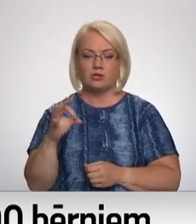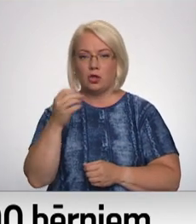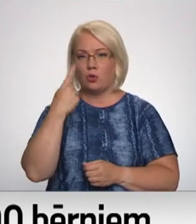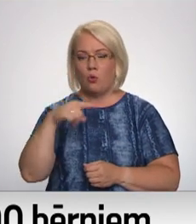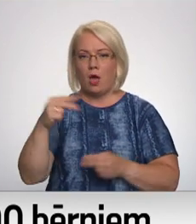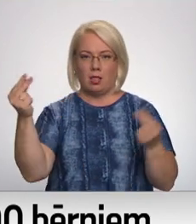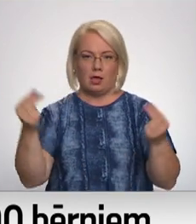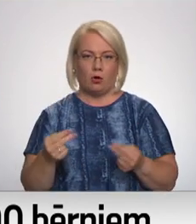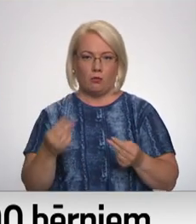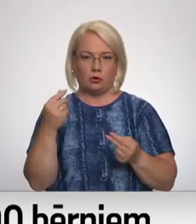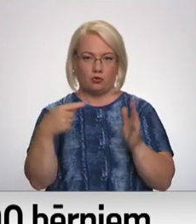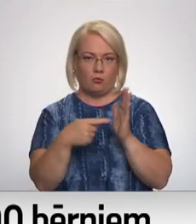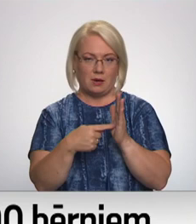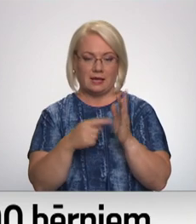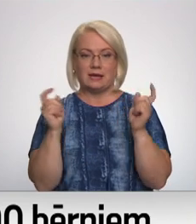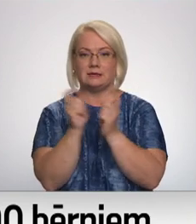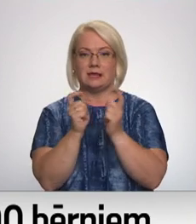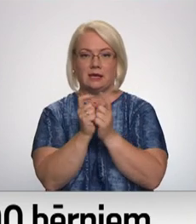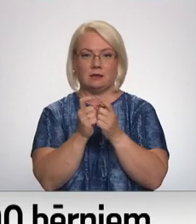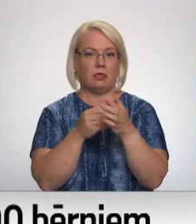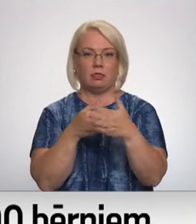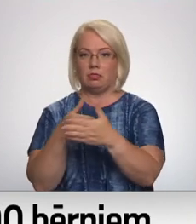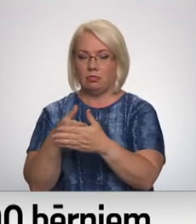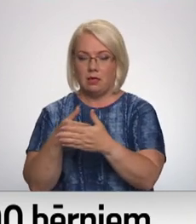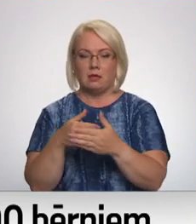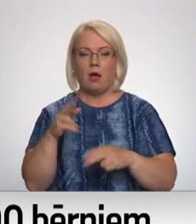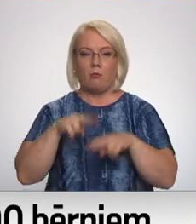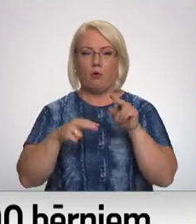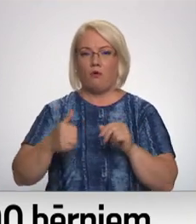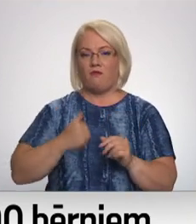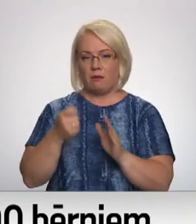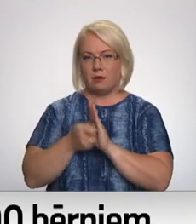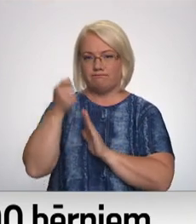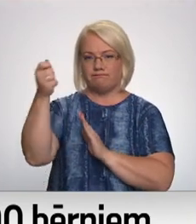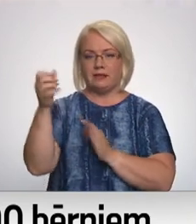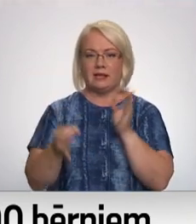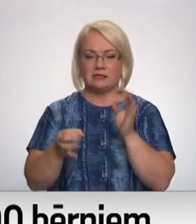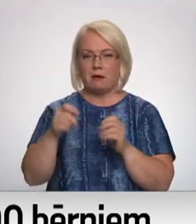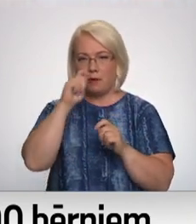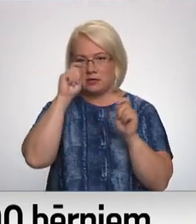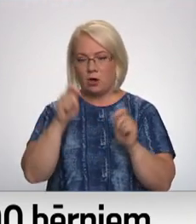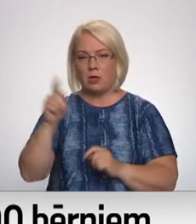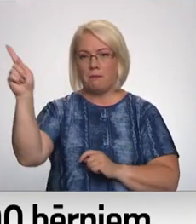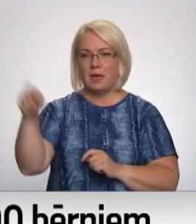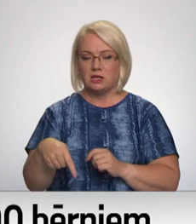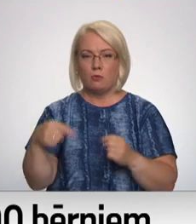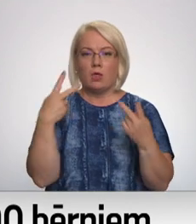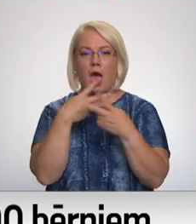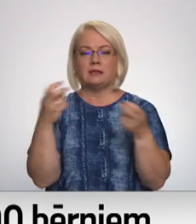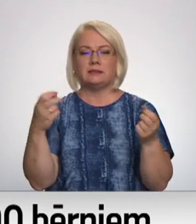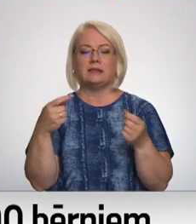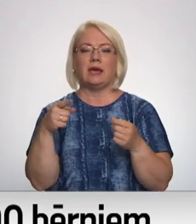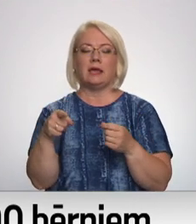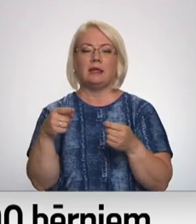summas. Tā kā strīds nonācis strupceļā, tad Merks iesniedzis jau prasību tiesā par zaudējumu piedziņu un atzīt līgumu laušanu par